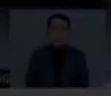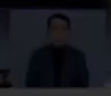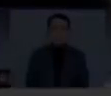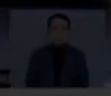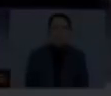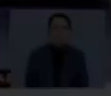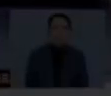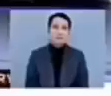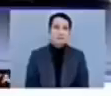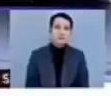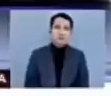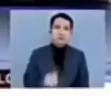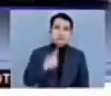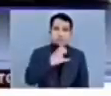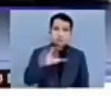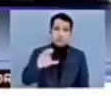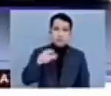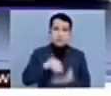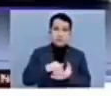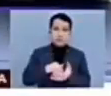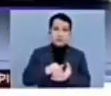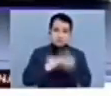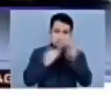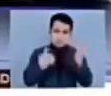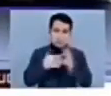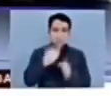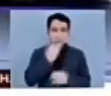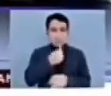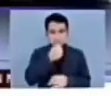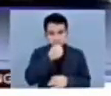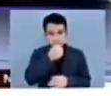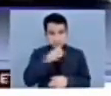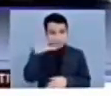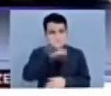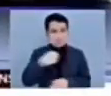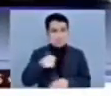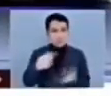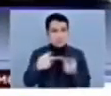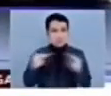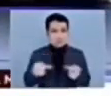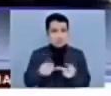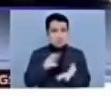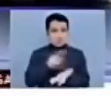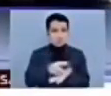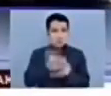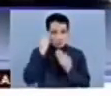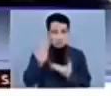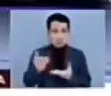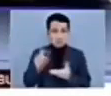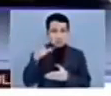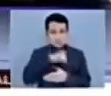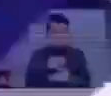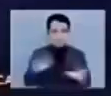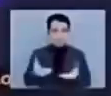Nag-alok ng 1,000 piso si Pastor Apollo Kiboloy sa sino mang makakahula sa kanyang kinaroroonan. Nagbigay pa siya ng clue. Narito